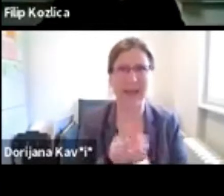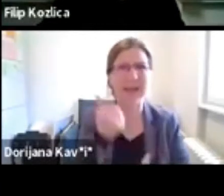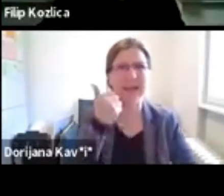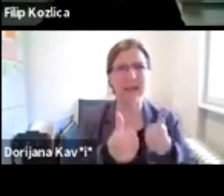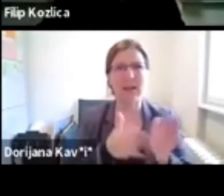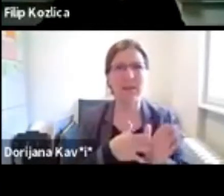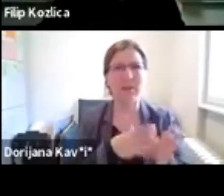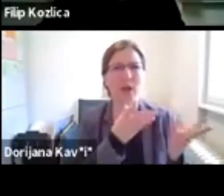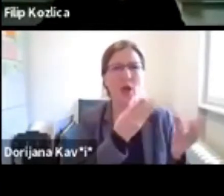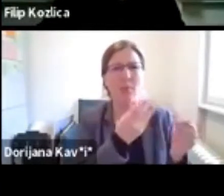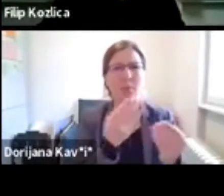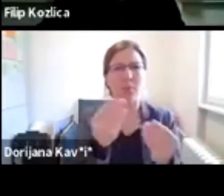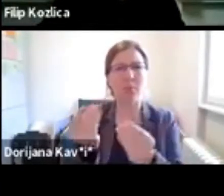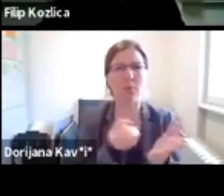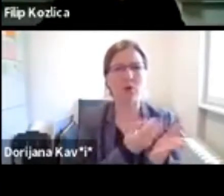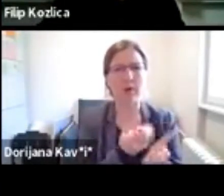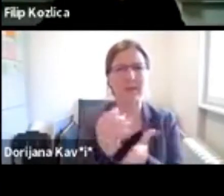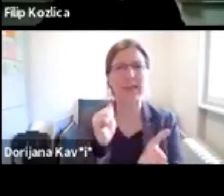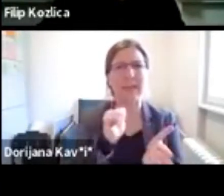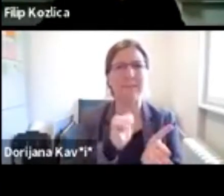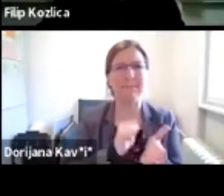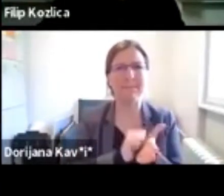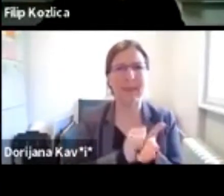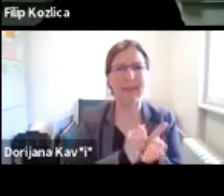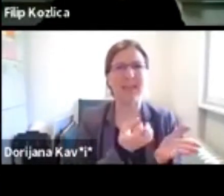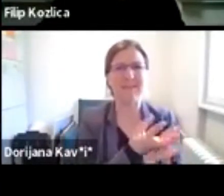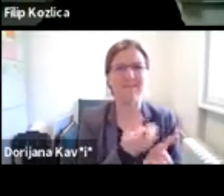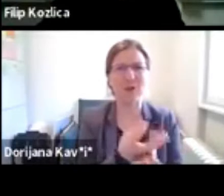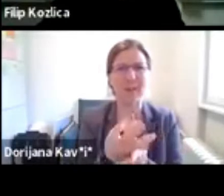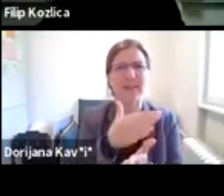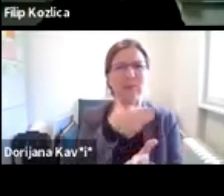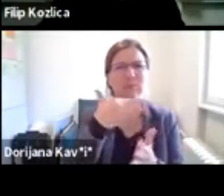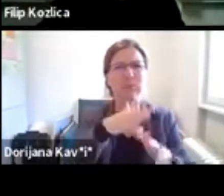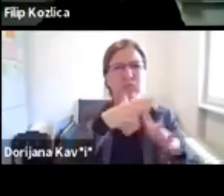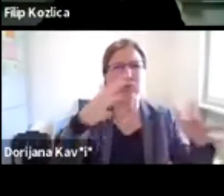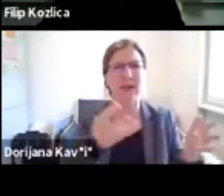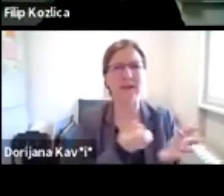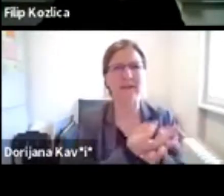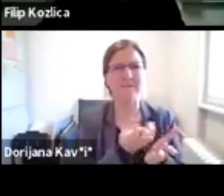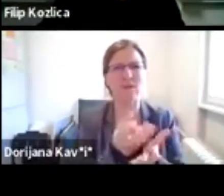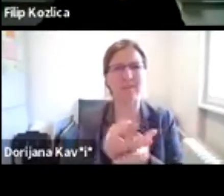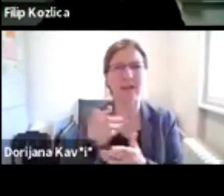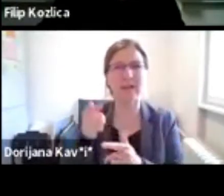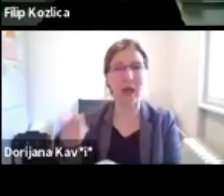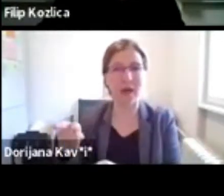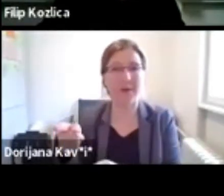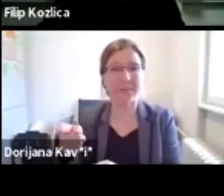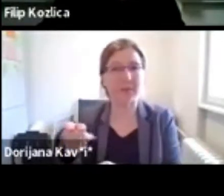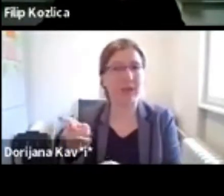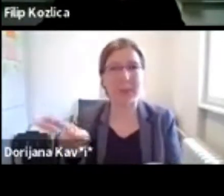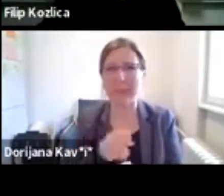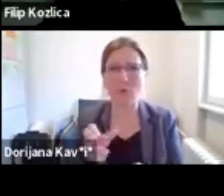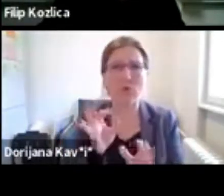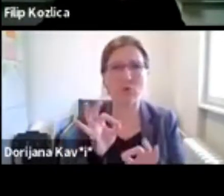su im predstavljene kroz medije i kada sve to slušaju, ne mogu dovoljno dobro razumjeti